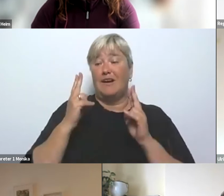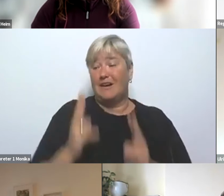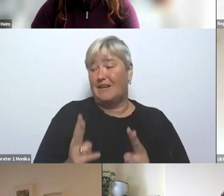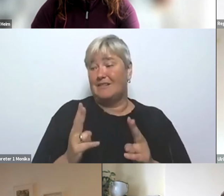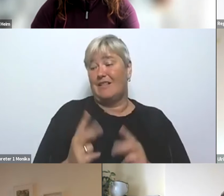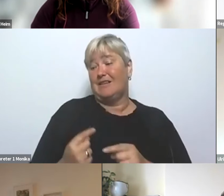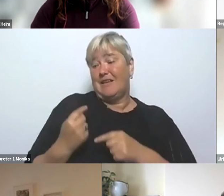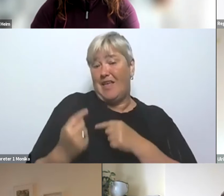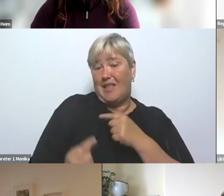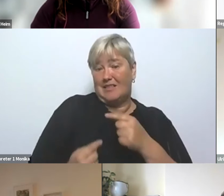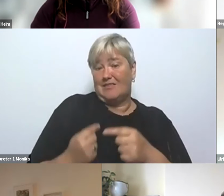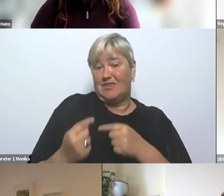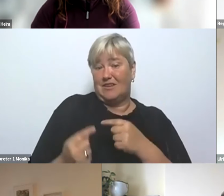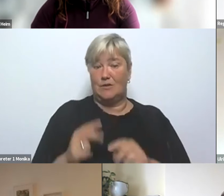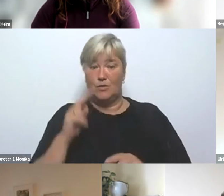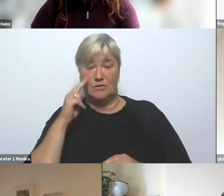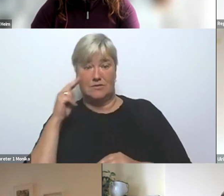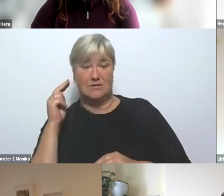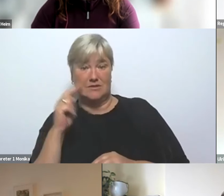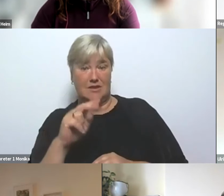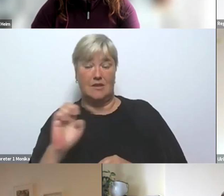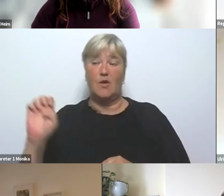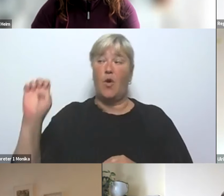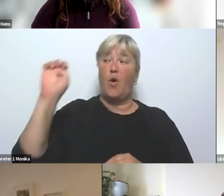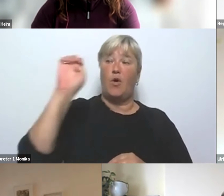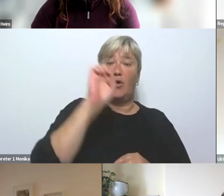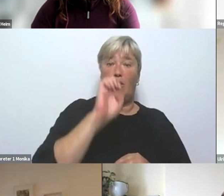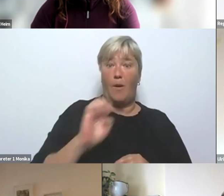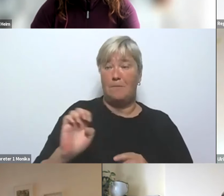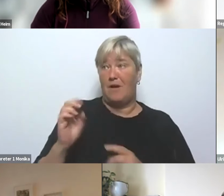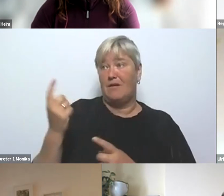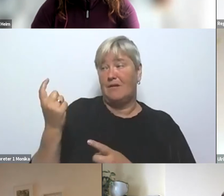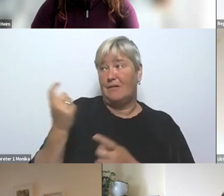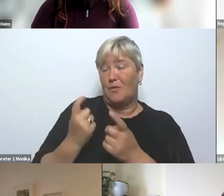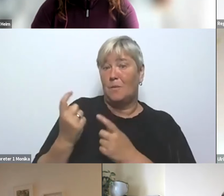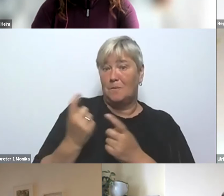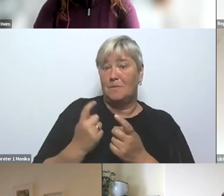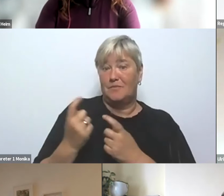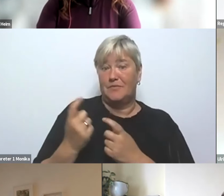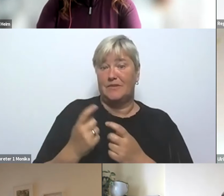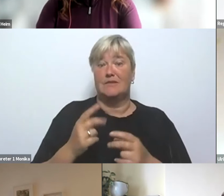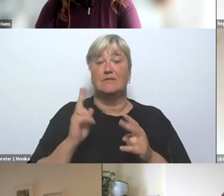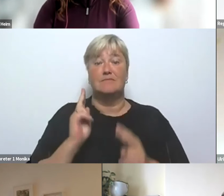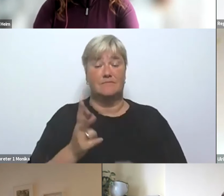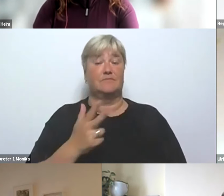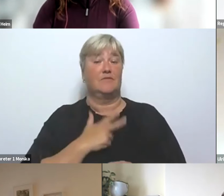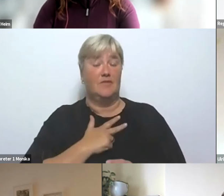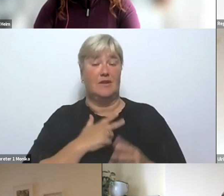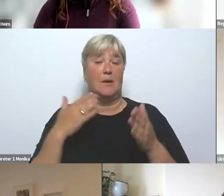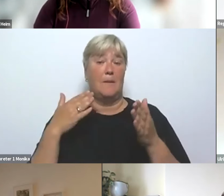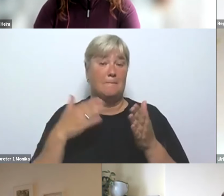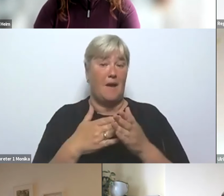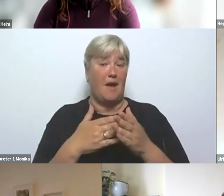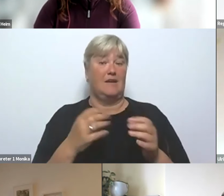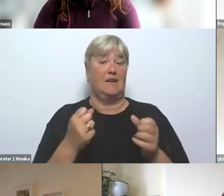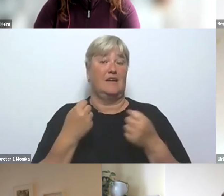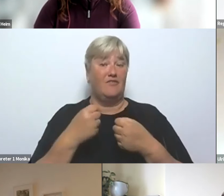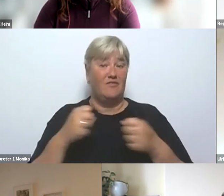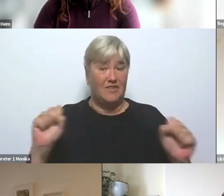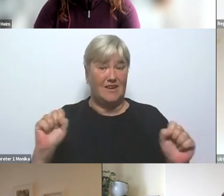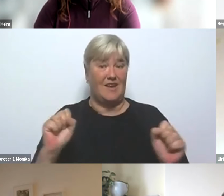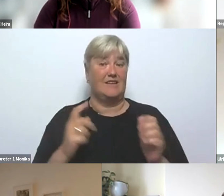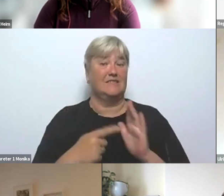Entwicklungen zu sehen in Europa, die kommen, die wirklich Barrierefreiheit, Accessibility Design for